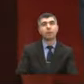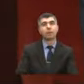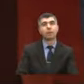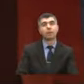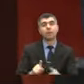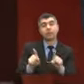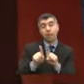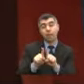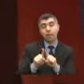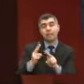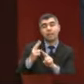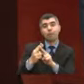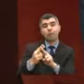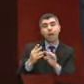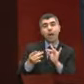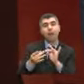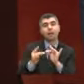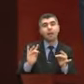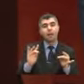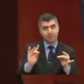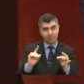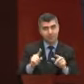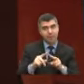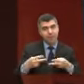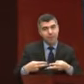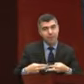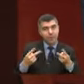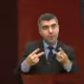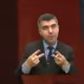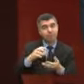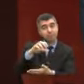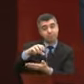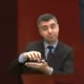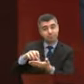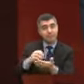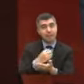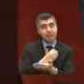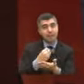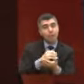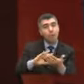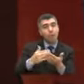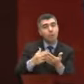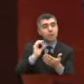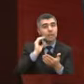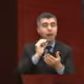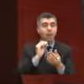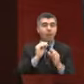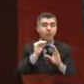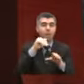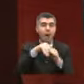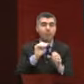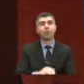فهو على حسب الموقع الالكتروني اللي كيتوفر عليه المراكز الاستشفائيه والمعلومات اللي تتوفر داخل المركز الاستشفائي. فاذا